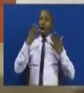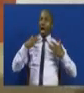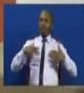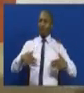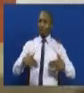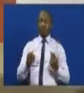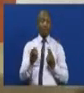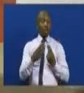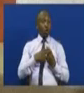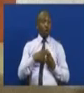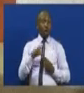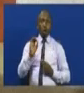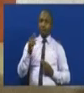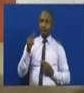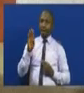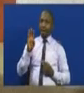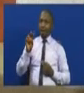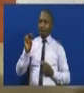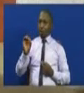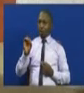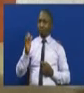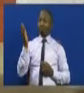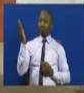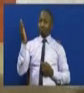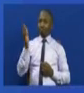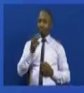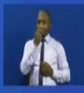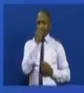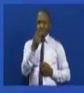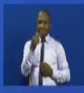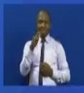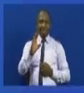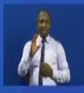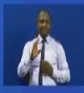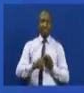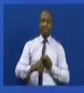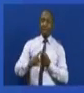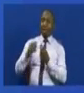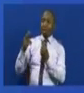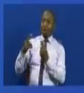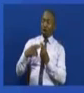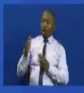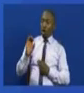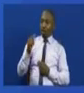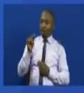Joseph Otieno. Na mtazamaji wa TBC Aridhio, Dr. Joseph Otieno ni mkurugenzi